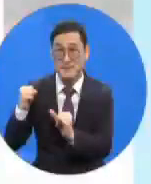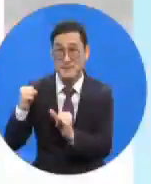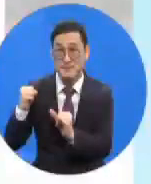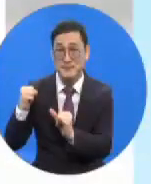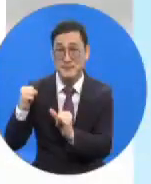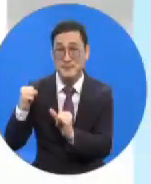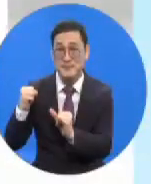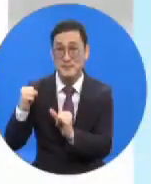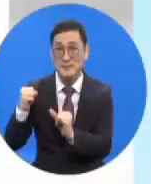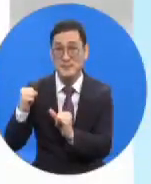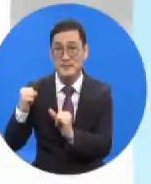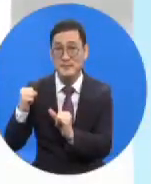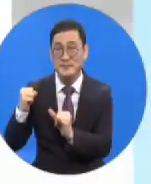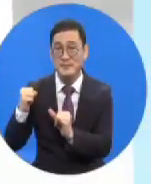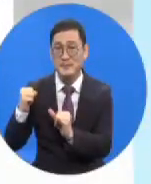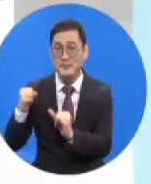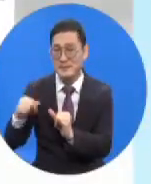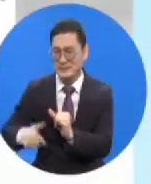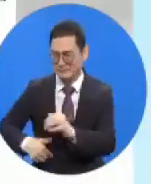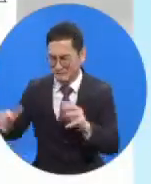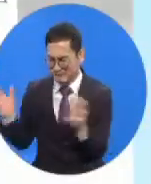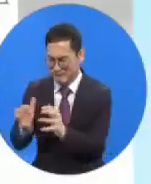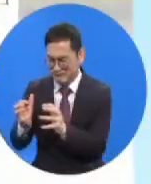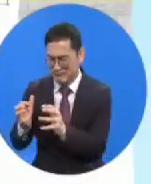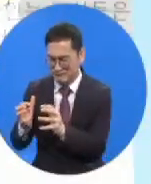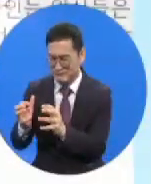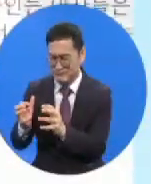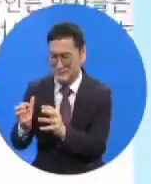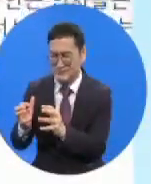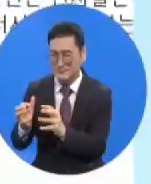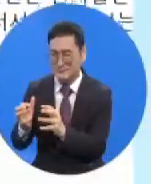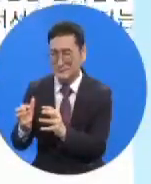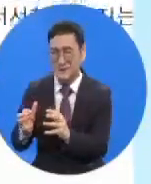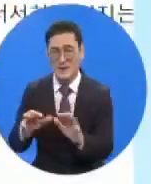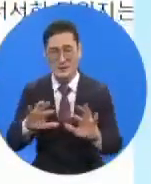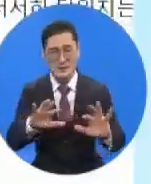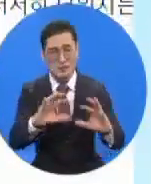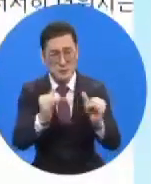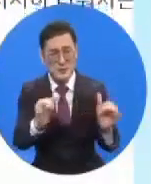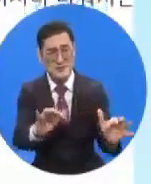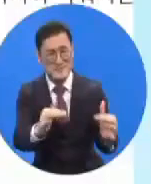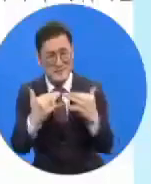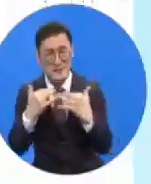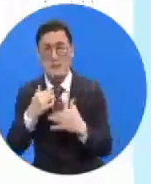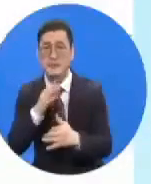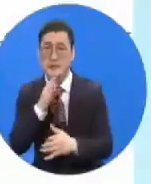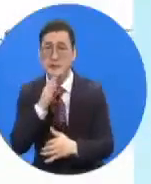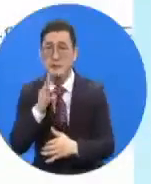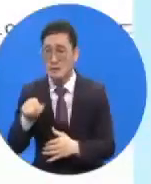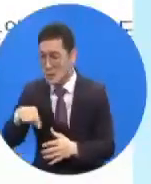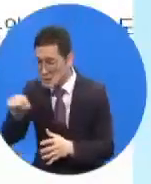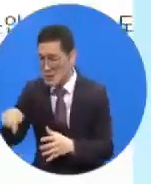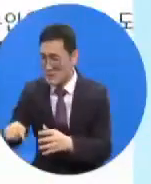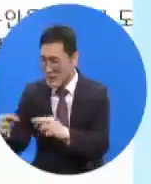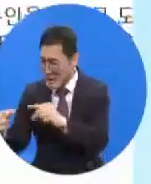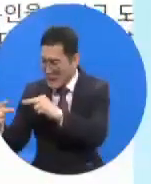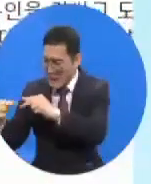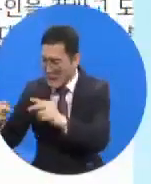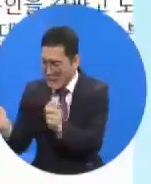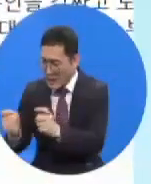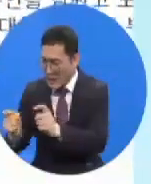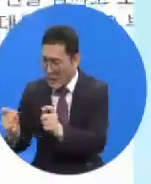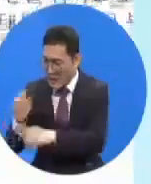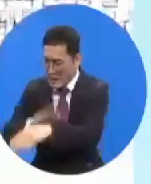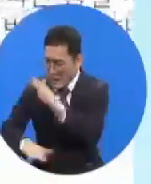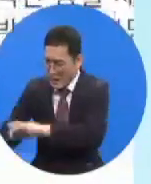똘똘 뭉쳐가지고 위기를 기회로 삼아야 되는데 지금 전혀 그러지 못하고 있는 게 그 내부 상황을 들여다보면은 여전히 어떤 개파라든지 이해관계